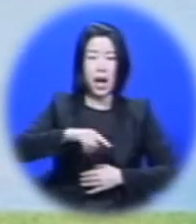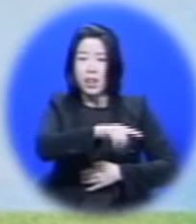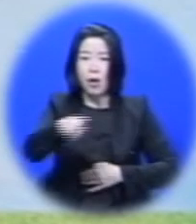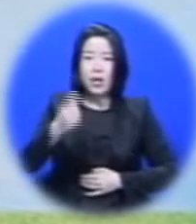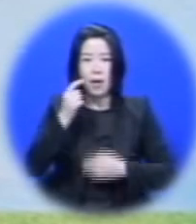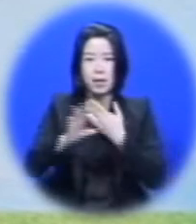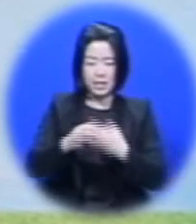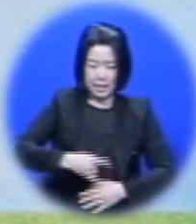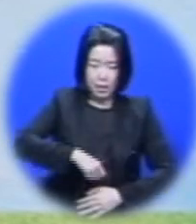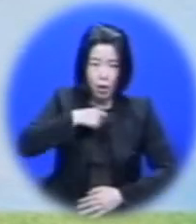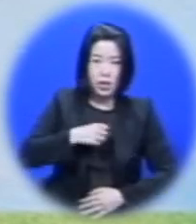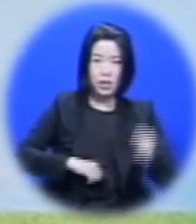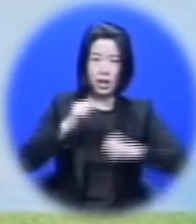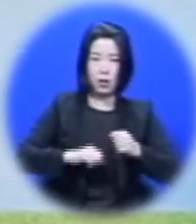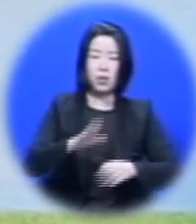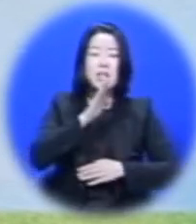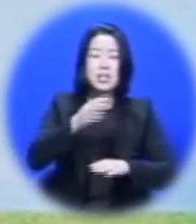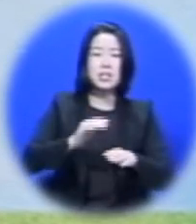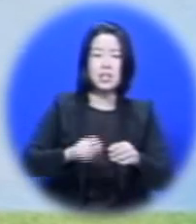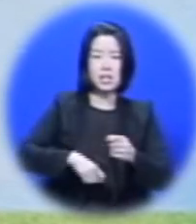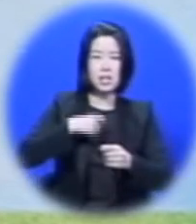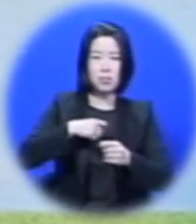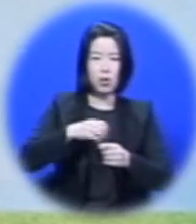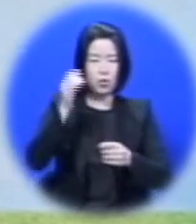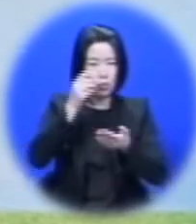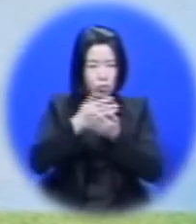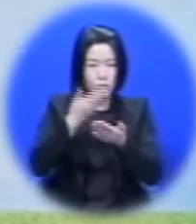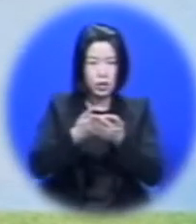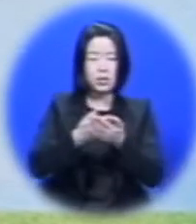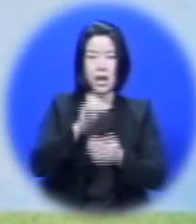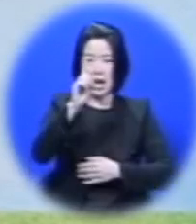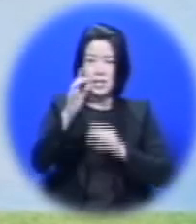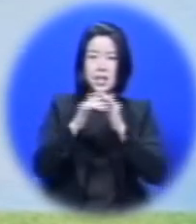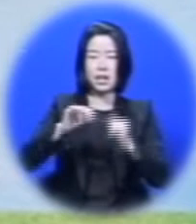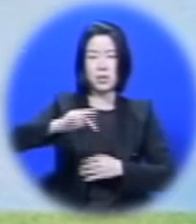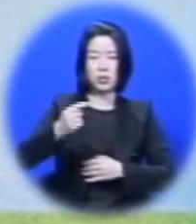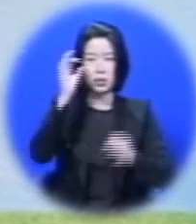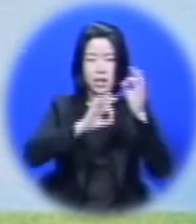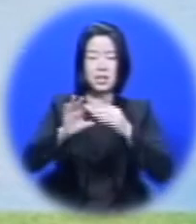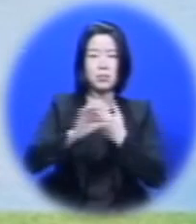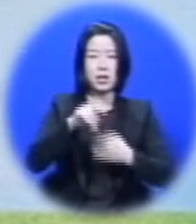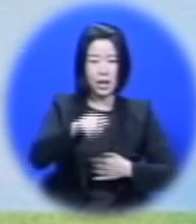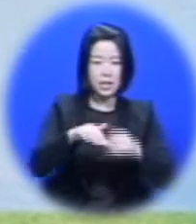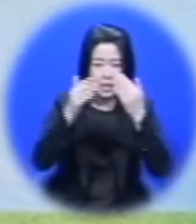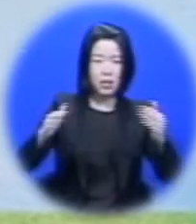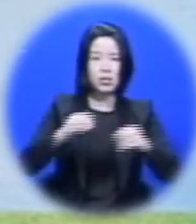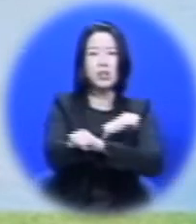만일 정의를 행하며 진리를 구하는 자를 한 사람이라도 찾으면 내가 이 성읍을